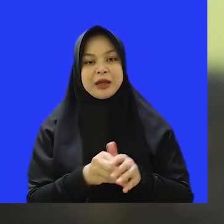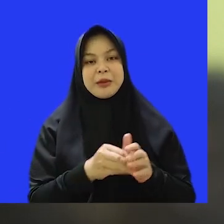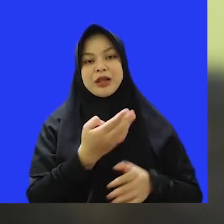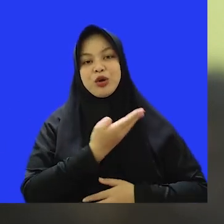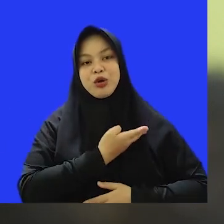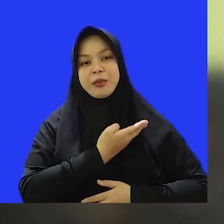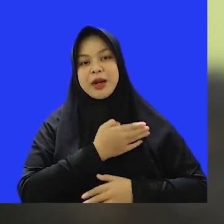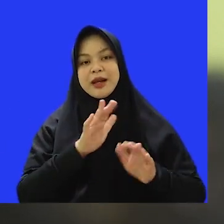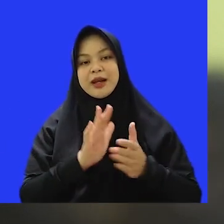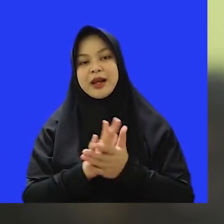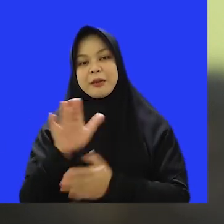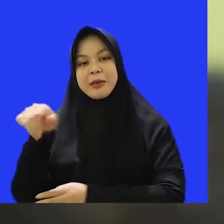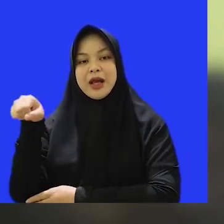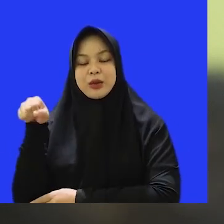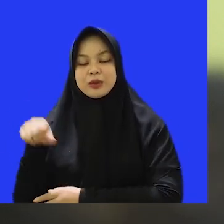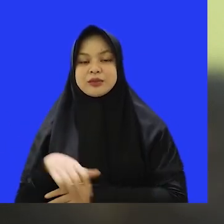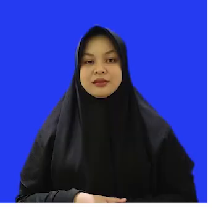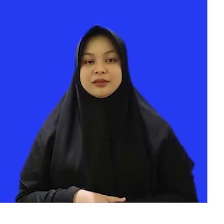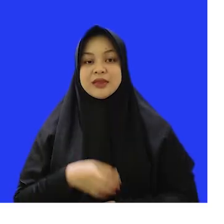korban maupun pelaku.